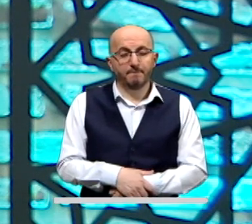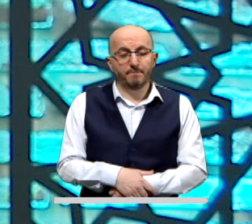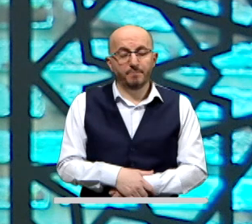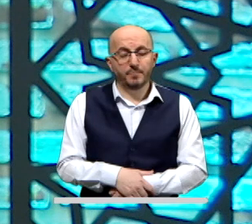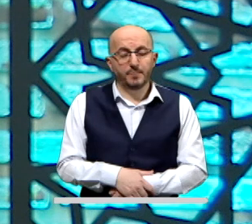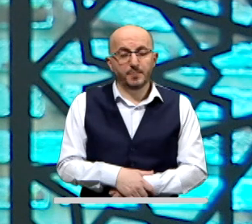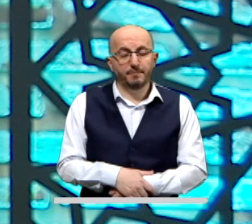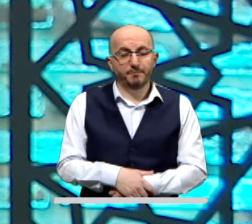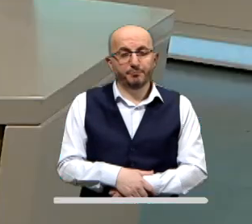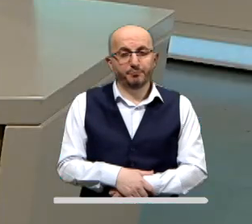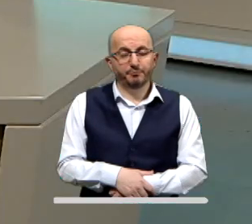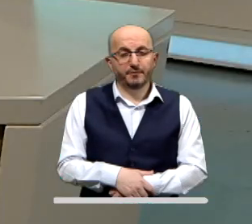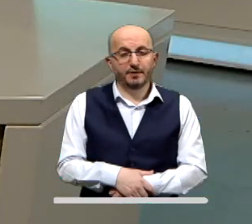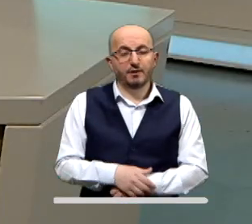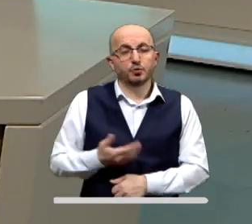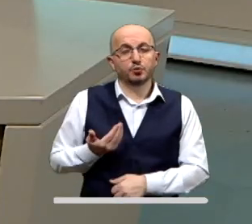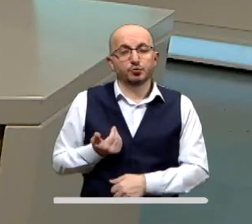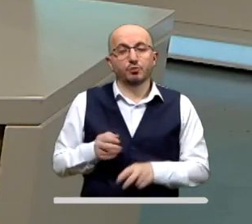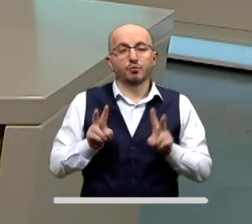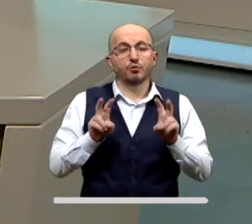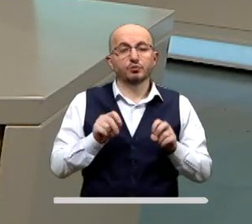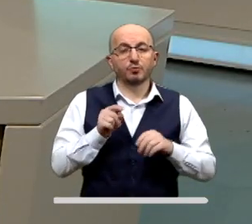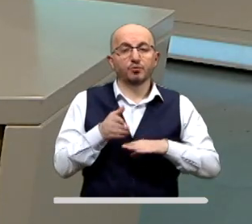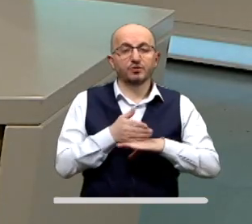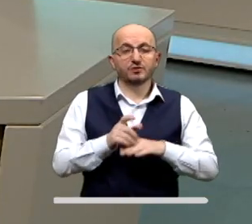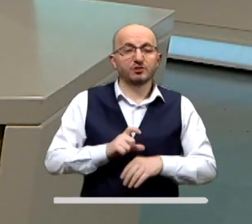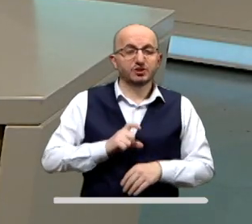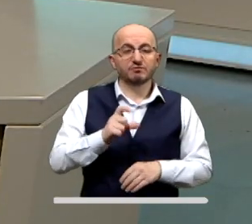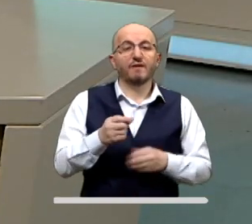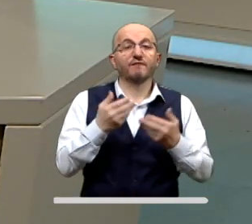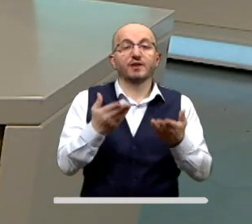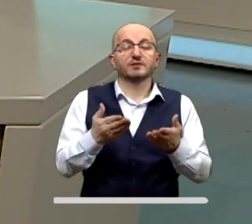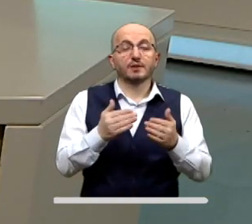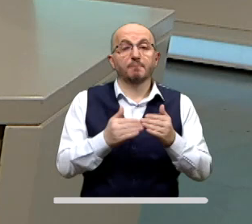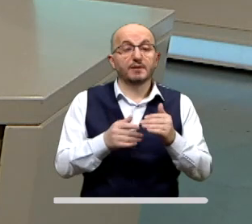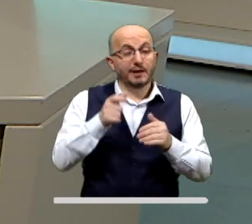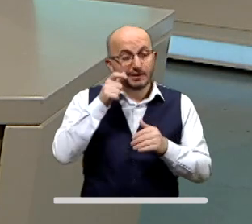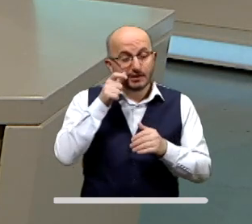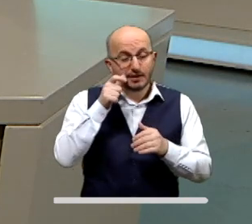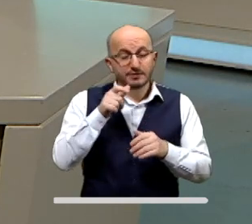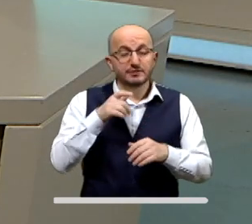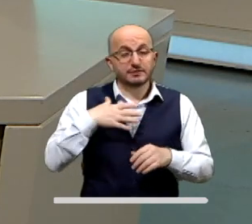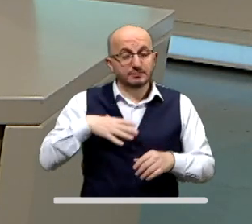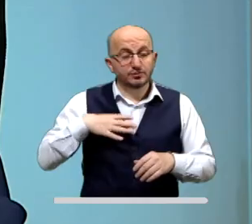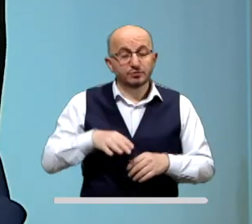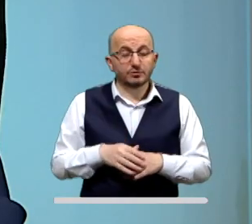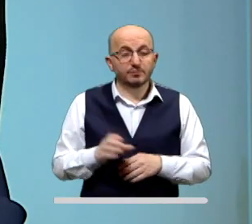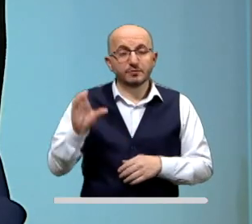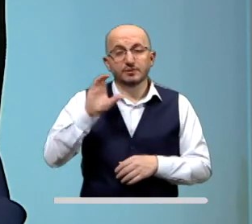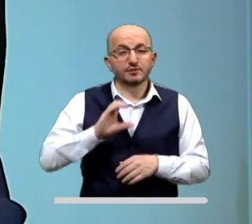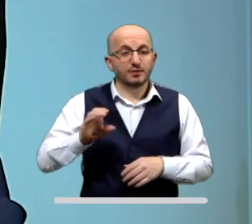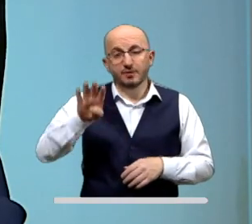ne dersiniz Hocam şimdi bu süt konusuna Bu vesileli cevaplandıracağım bir daha dikkat çekmek istiyorum Yani İslam